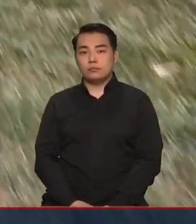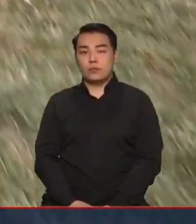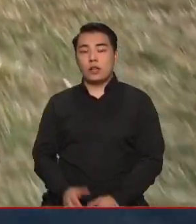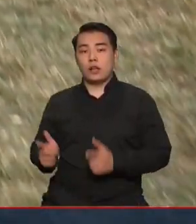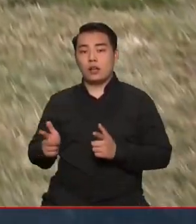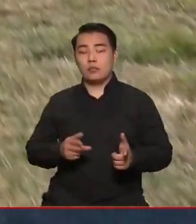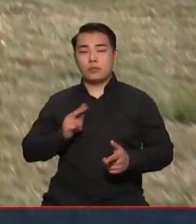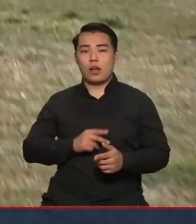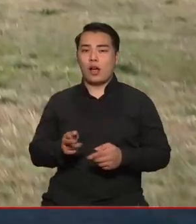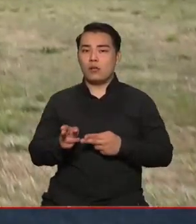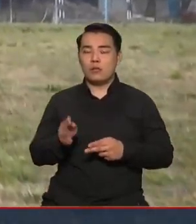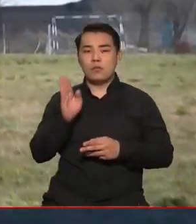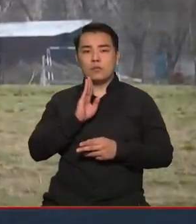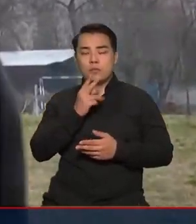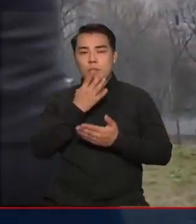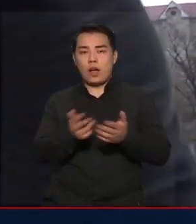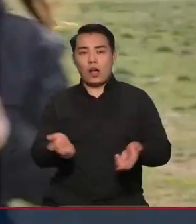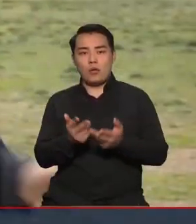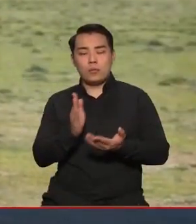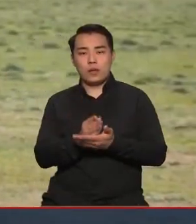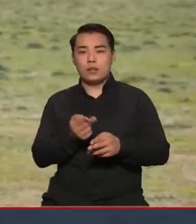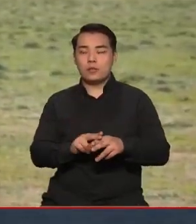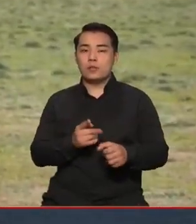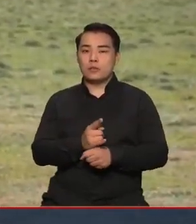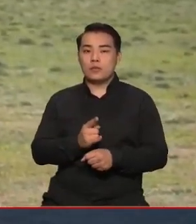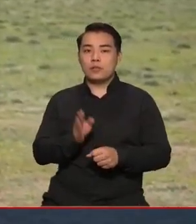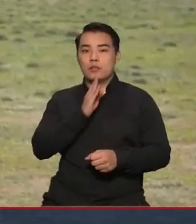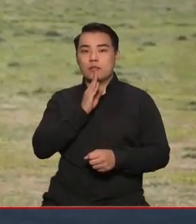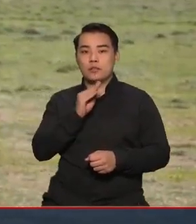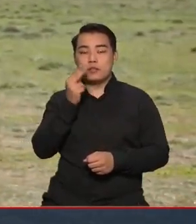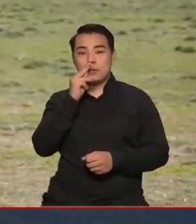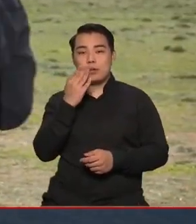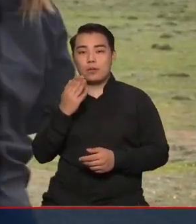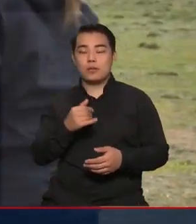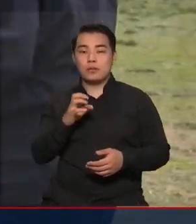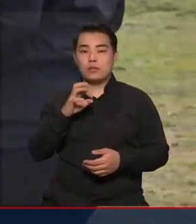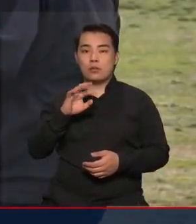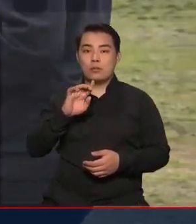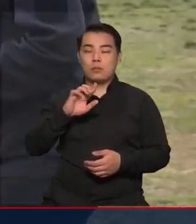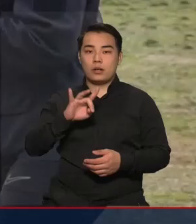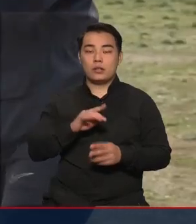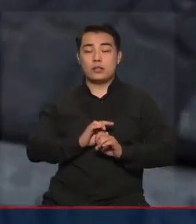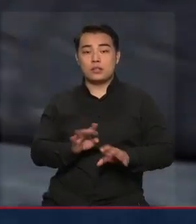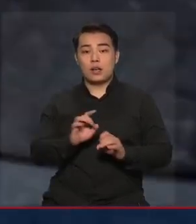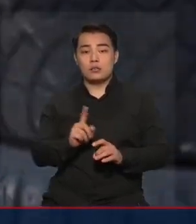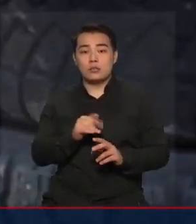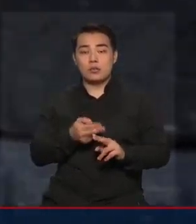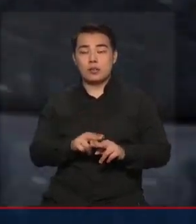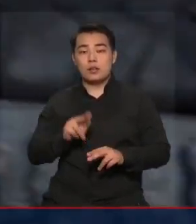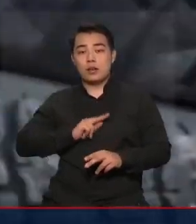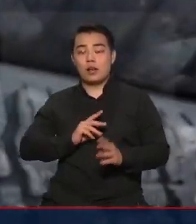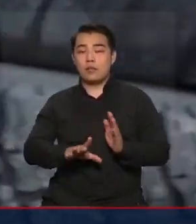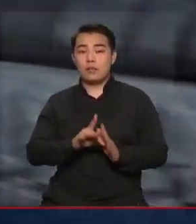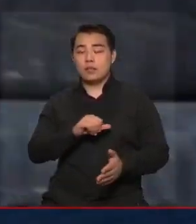Готовы пройти огонь, воду и медные трубы. Так шутят о себе девушки из Шымкентского СОБРа. Гулида Кубей рассказывает, профессию